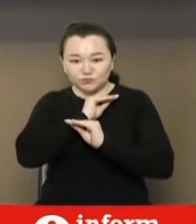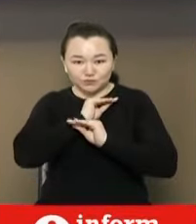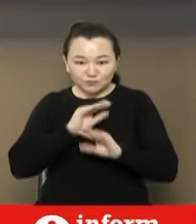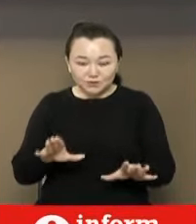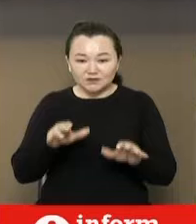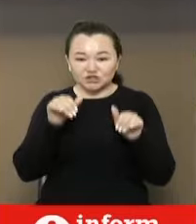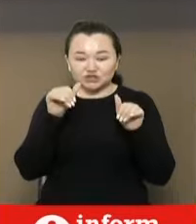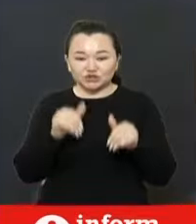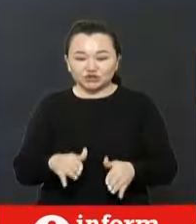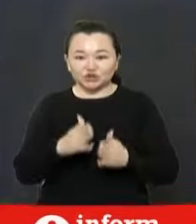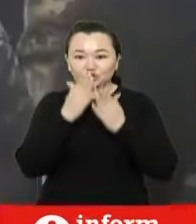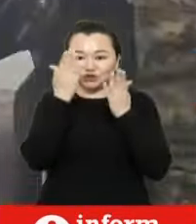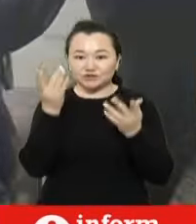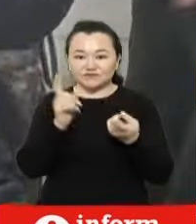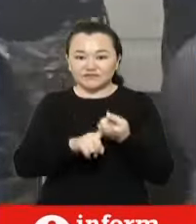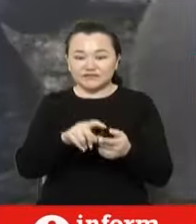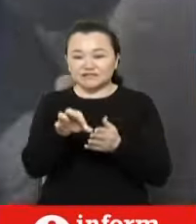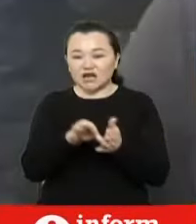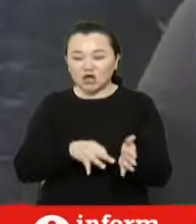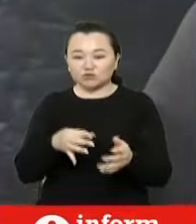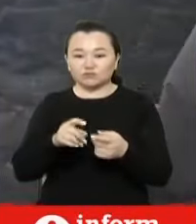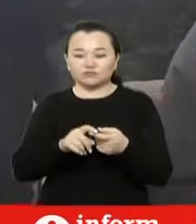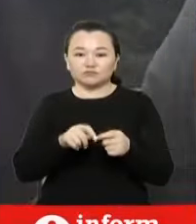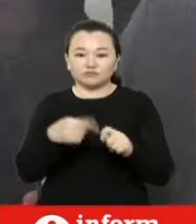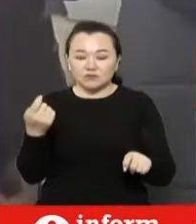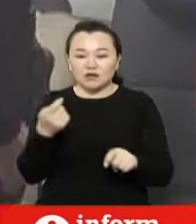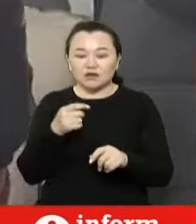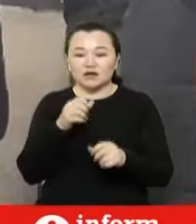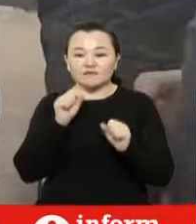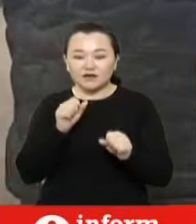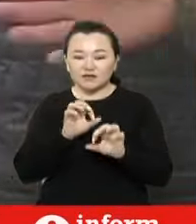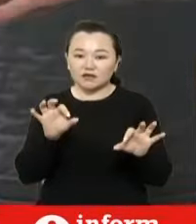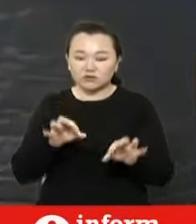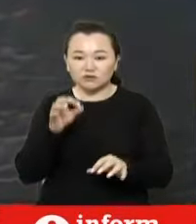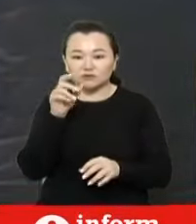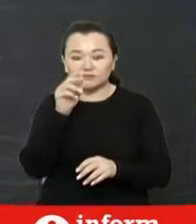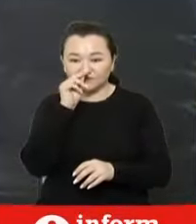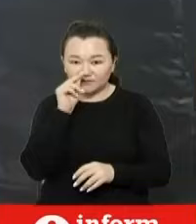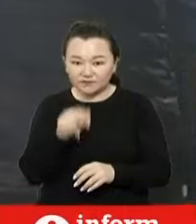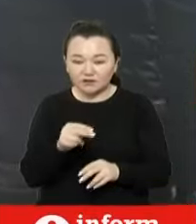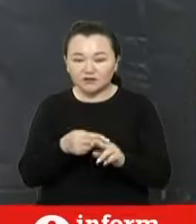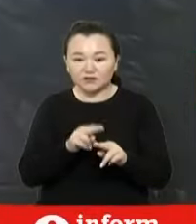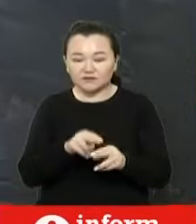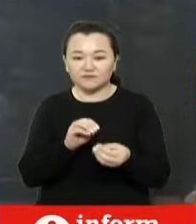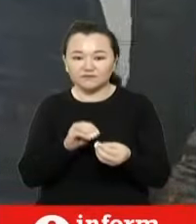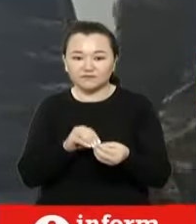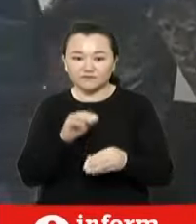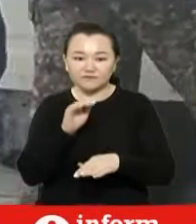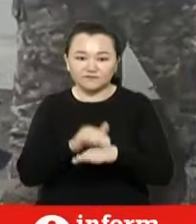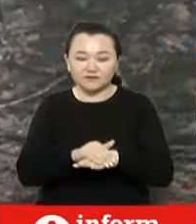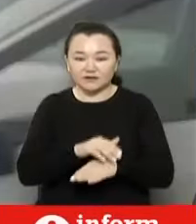үкім оқылған соң байланыс бірден үзілді. Адвокаттың айтуынша, сотталушылардың кінәсі сол күйі